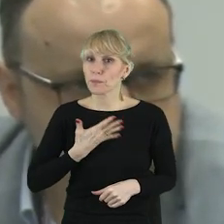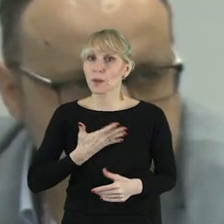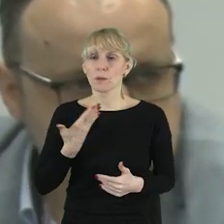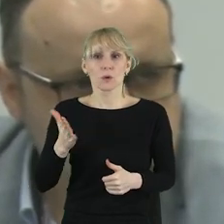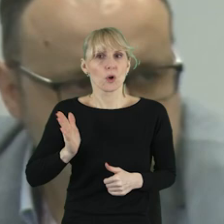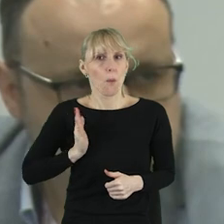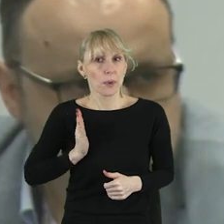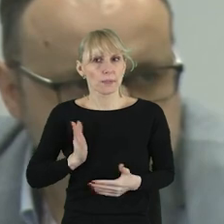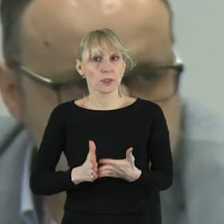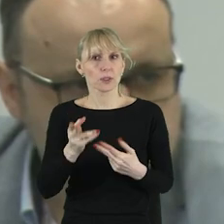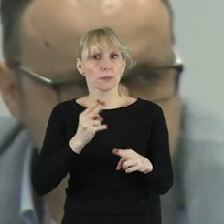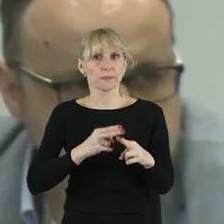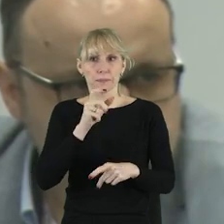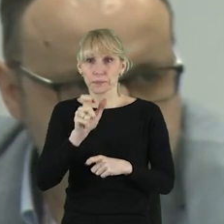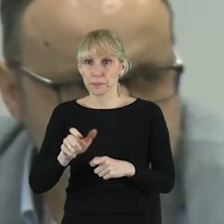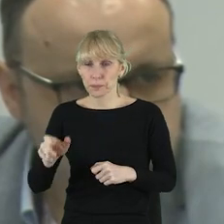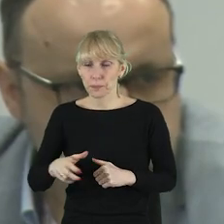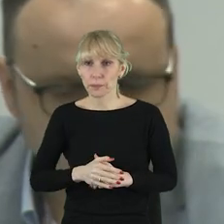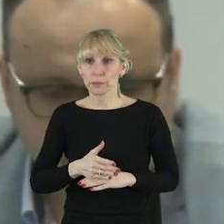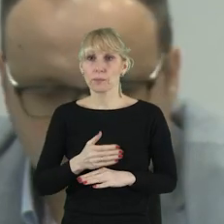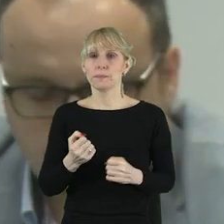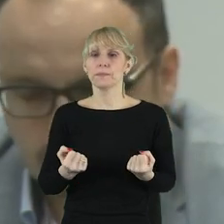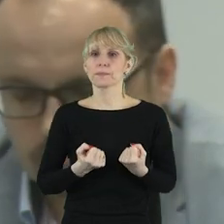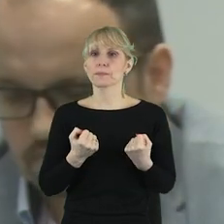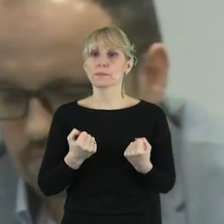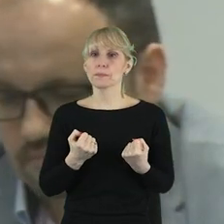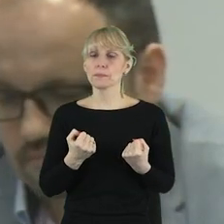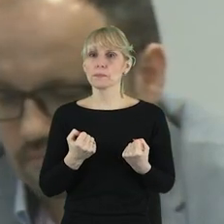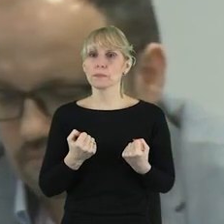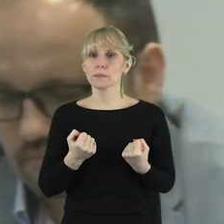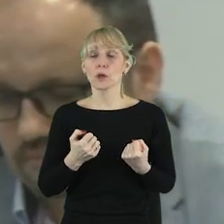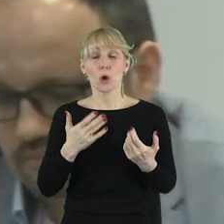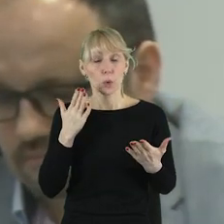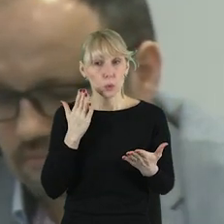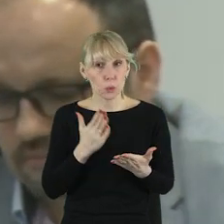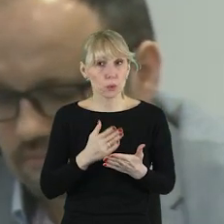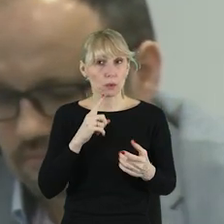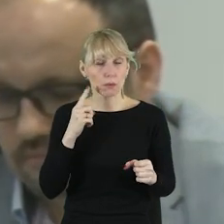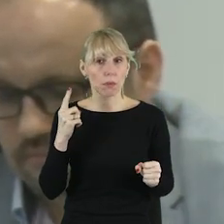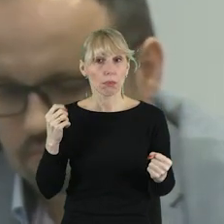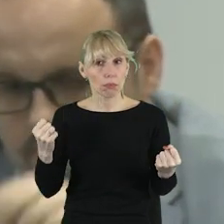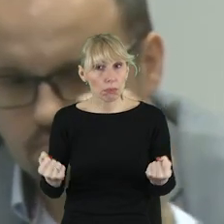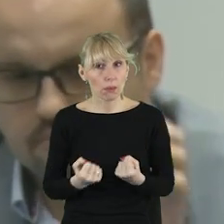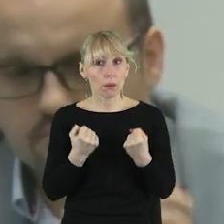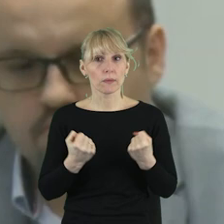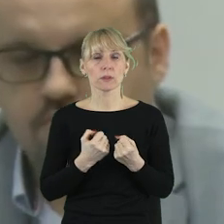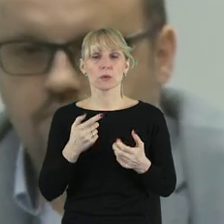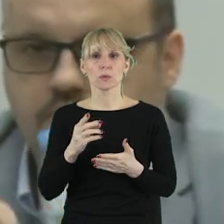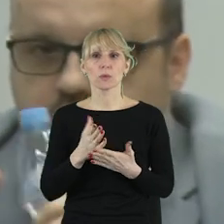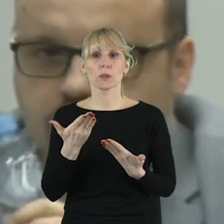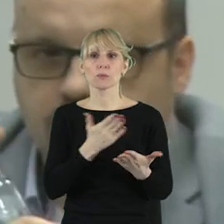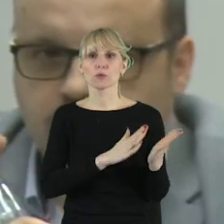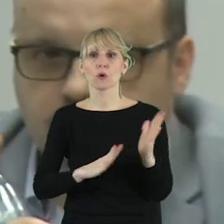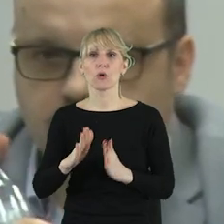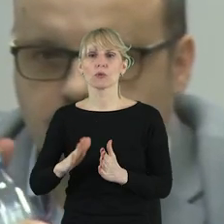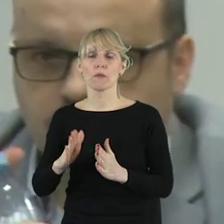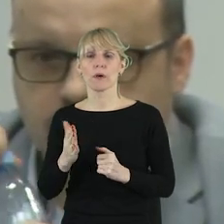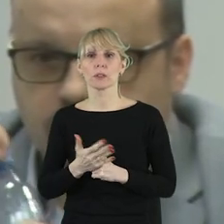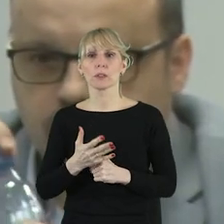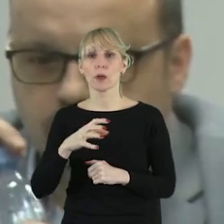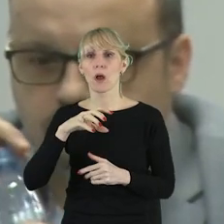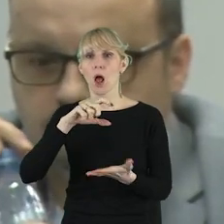są wysiłki związane z przygotowaniem odpowiednich zasobów lokalowych, sprzętowych,